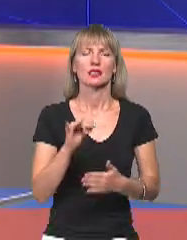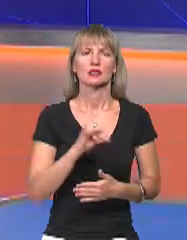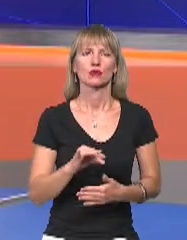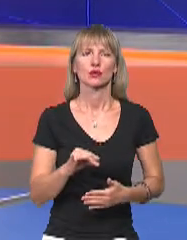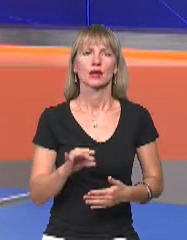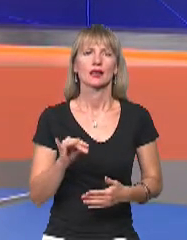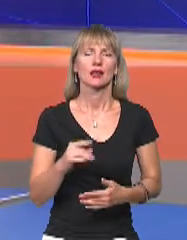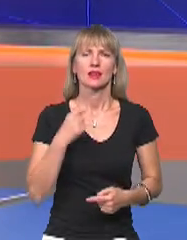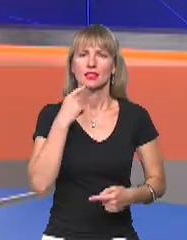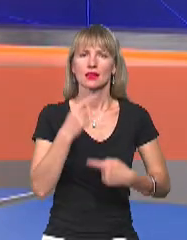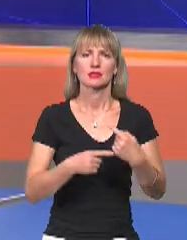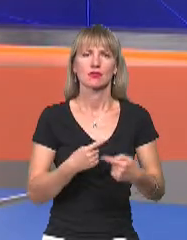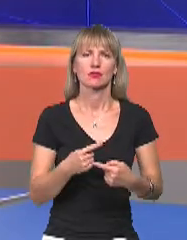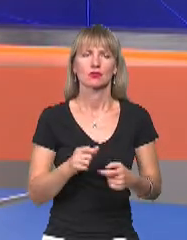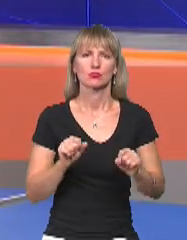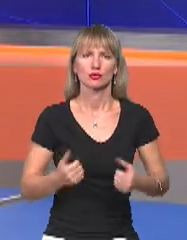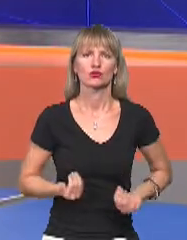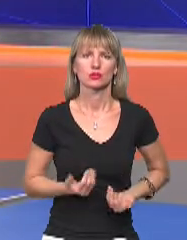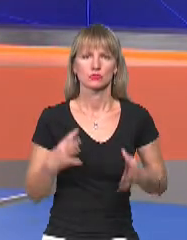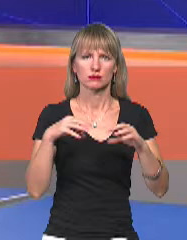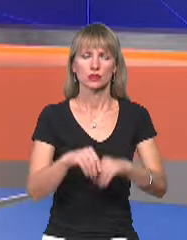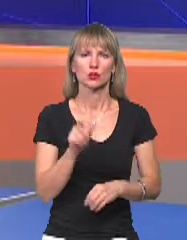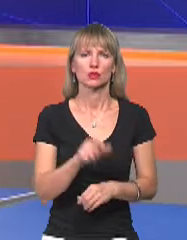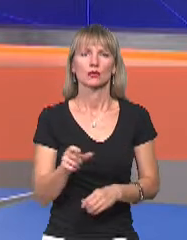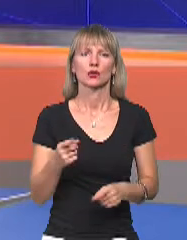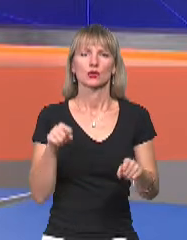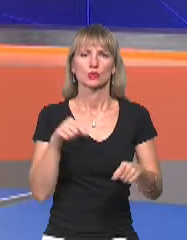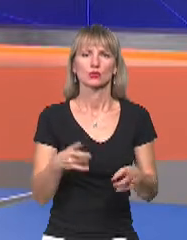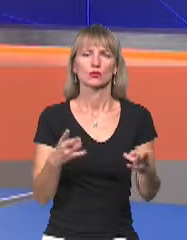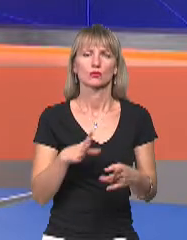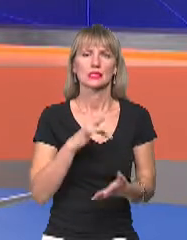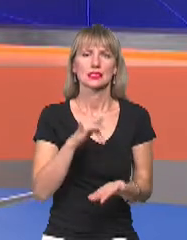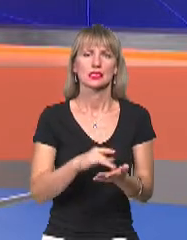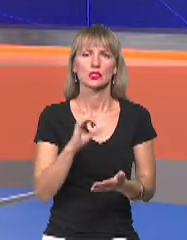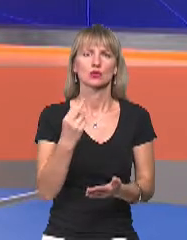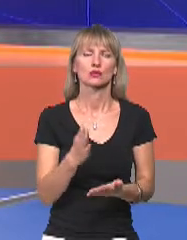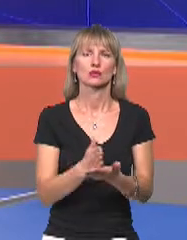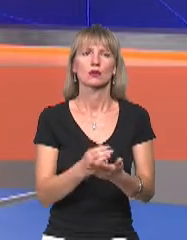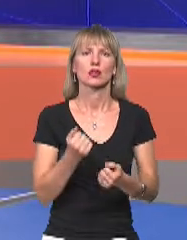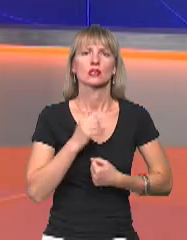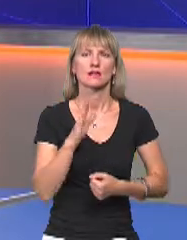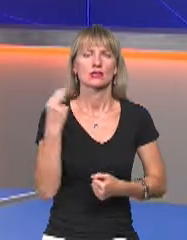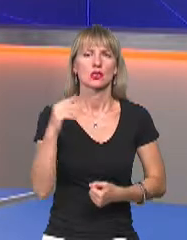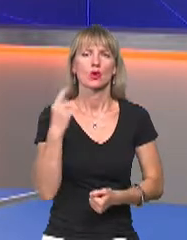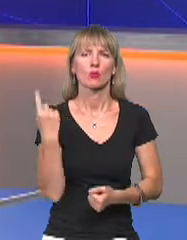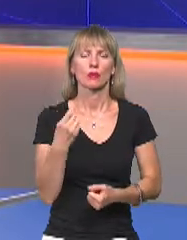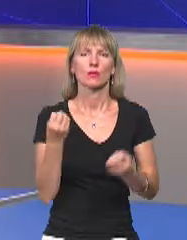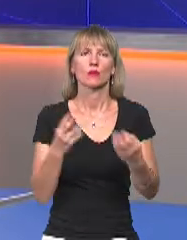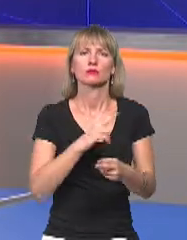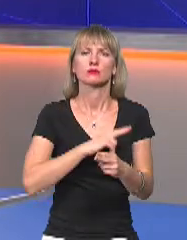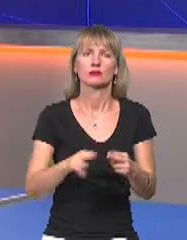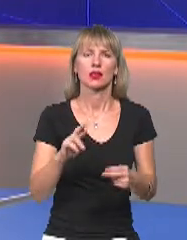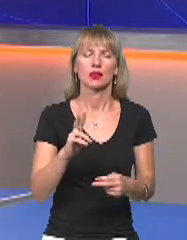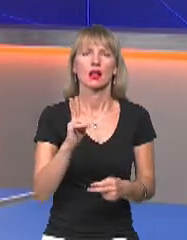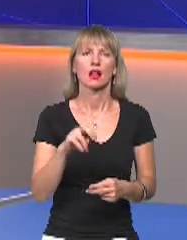історією і не завжди уживається з дітьми. І тут повинні бути центри соціальних служб, які, на жаль, в Запорізькій області вже просто зникають як